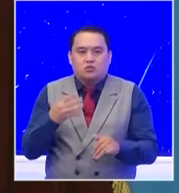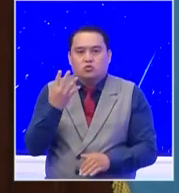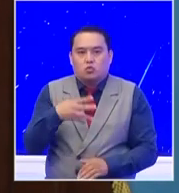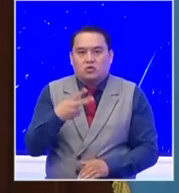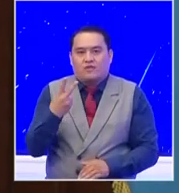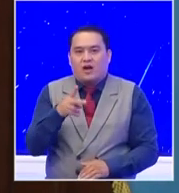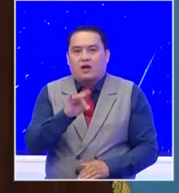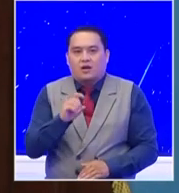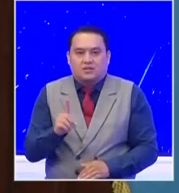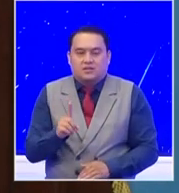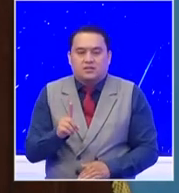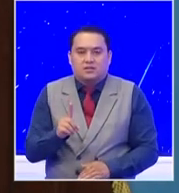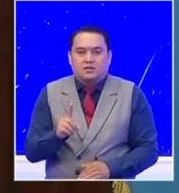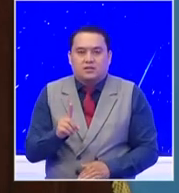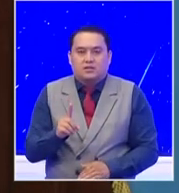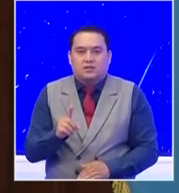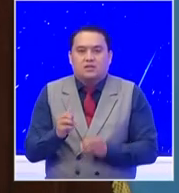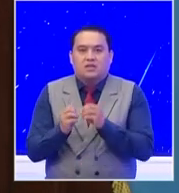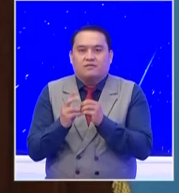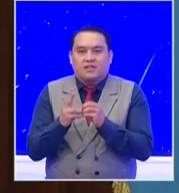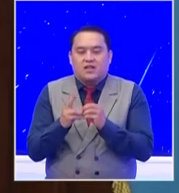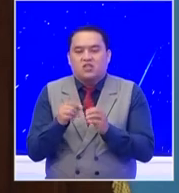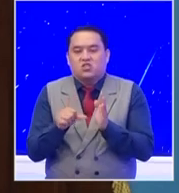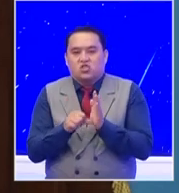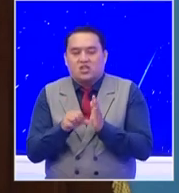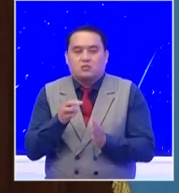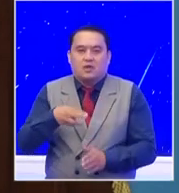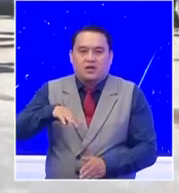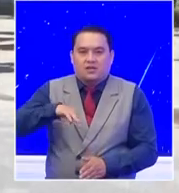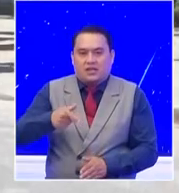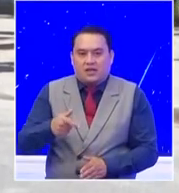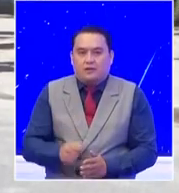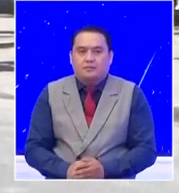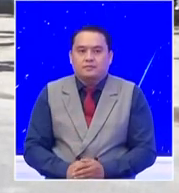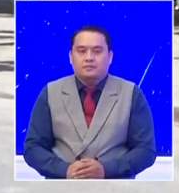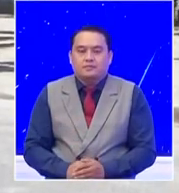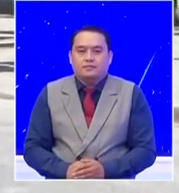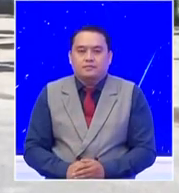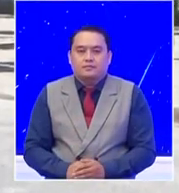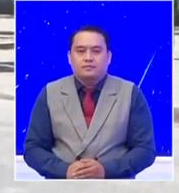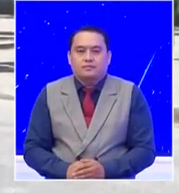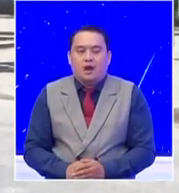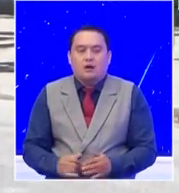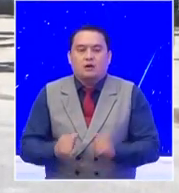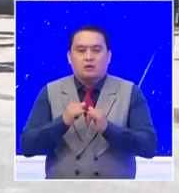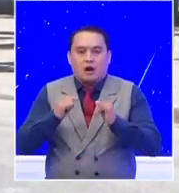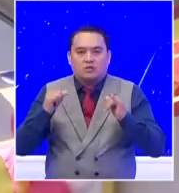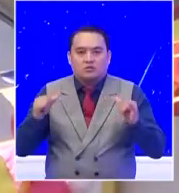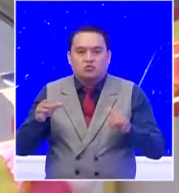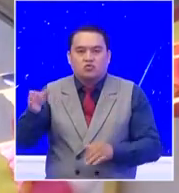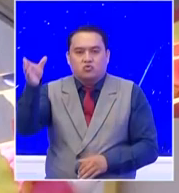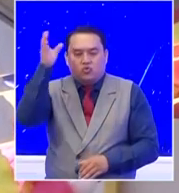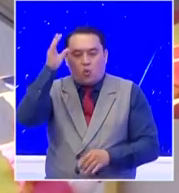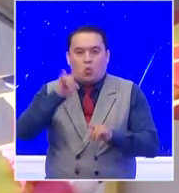раза и составил 12,6 миллиардов тенге. Большую роль в развитии дошкольного образования